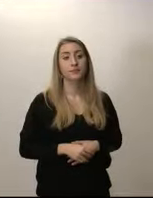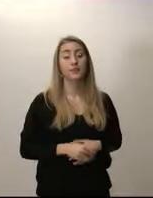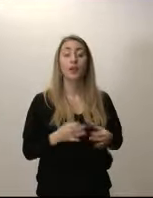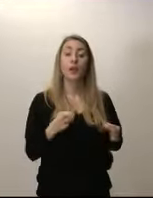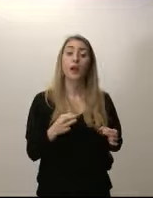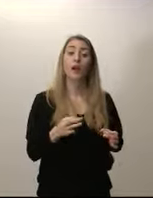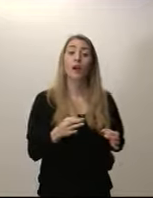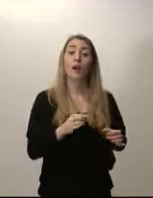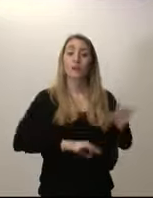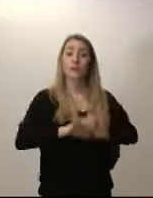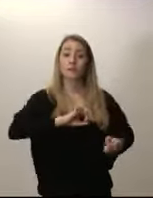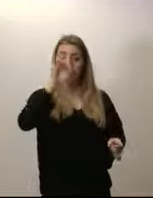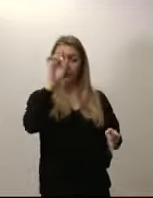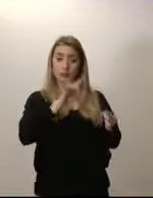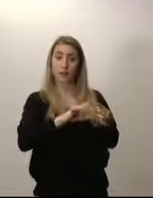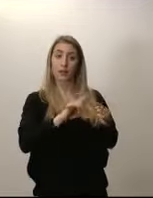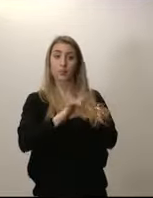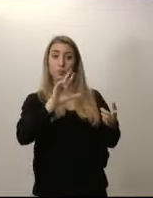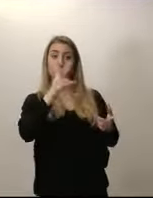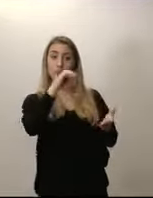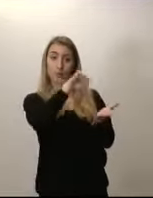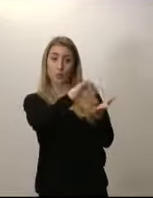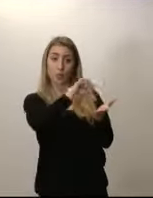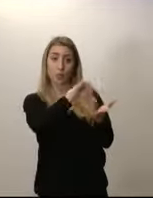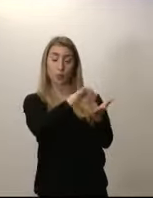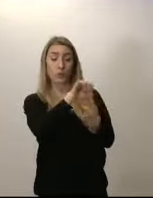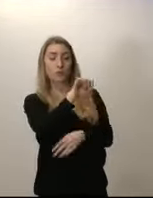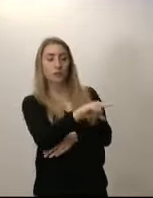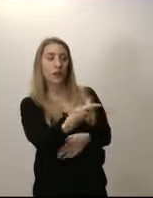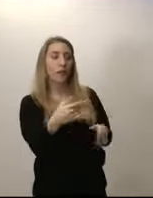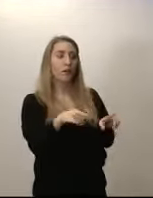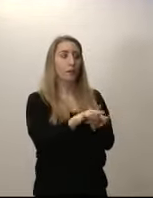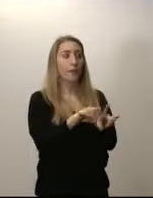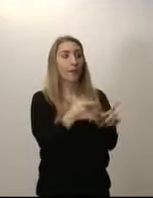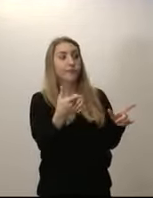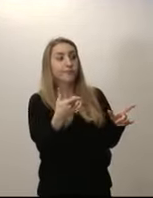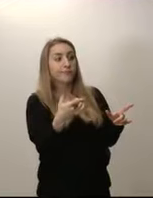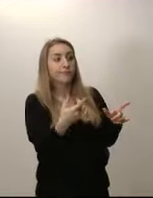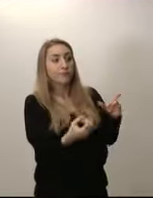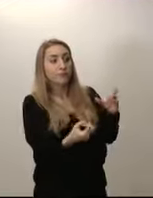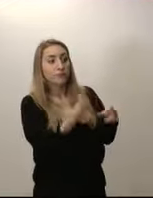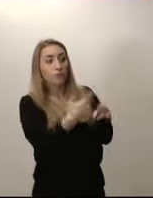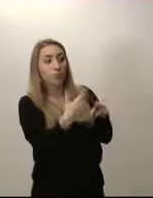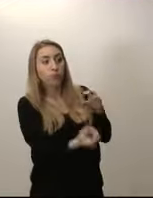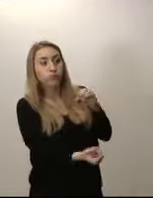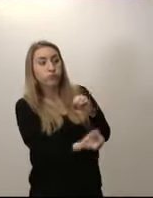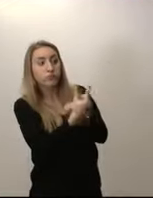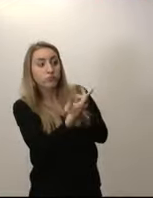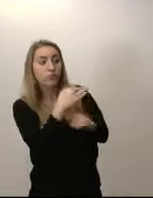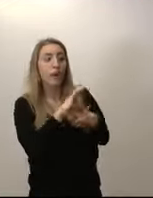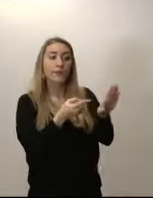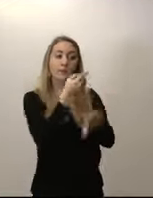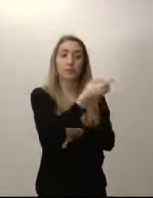sur le troisième lieu, c'était quand même aussi un nom générique, au sens de troisième lieu, voilà. Et il semble